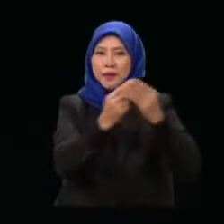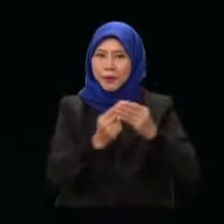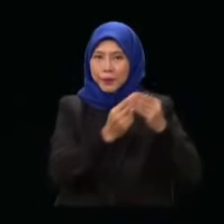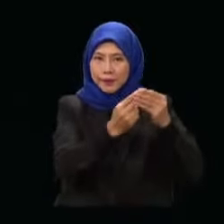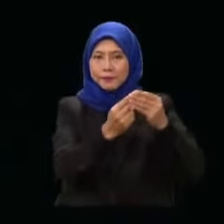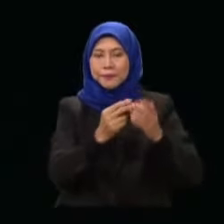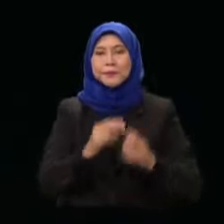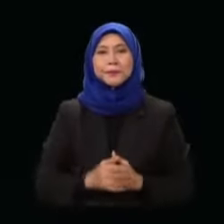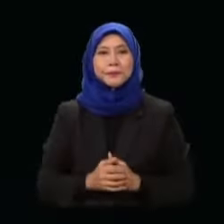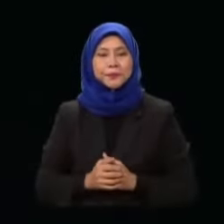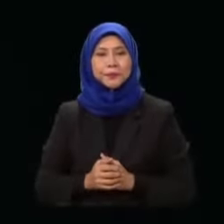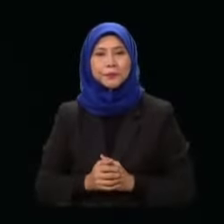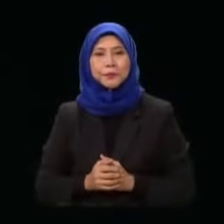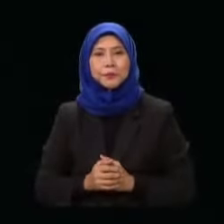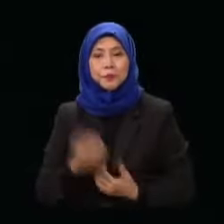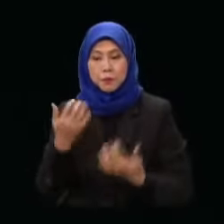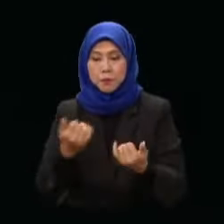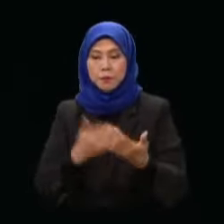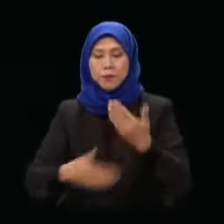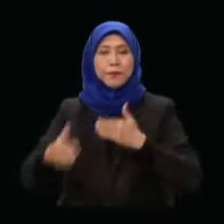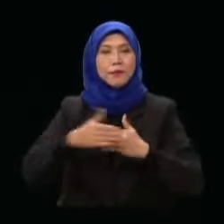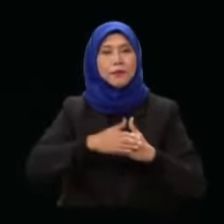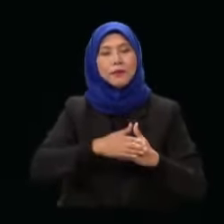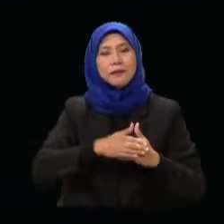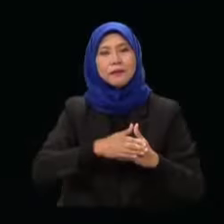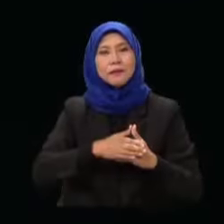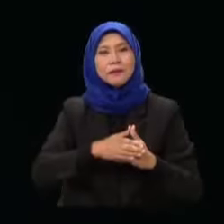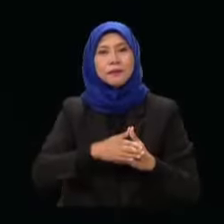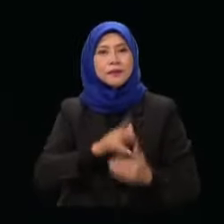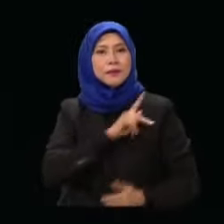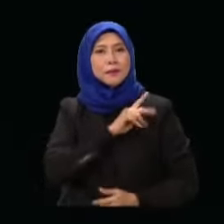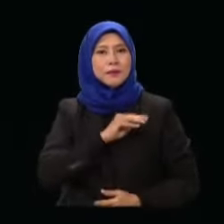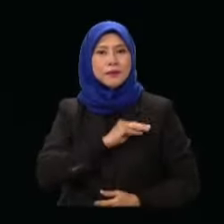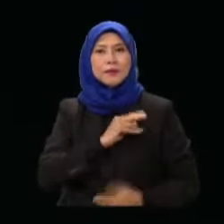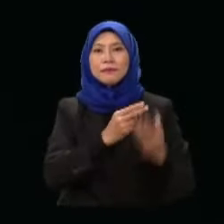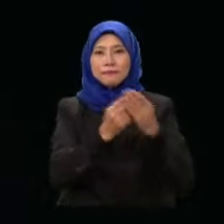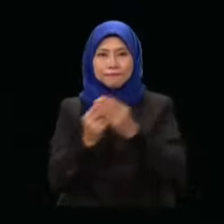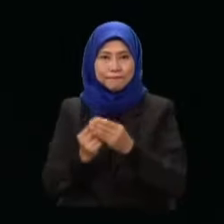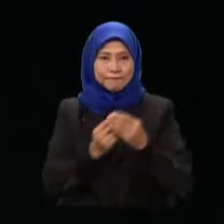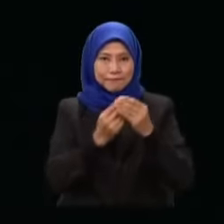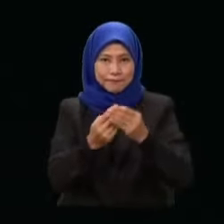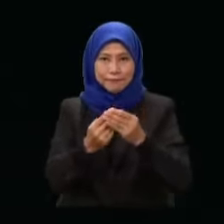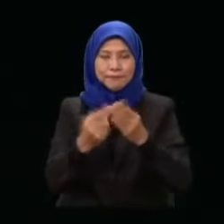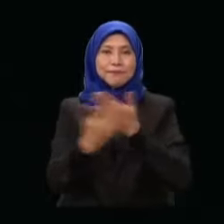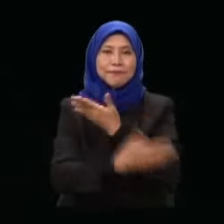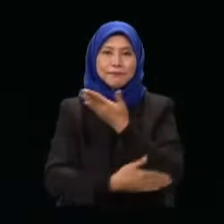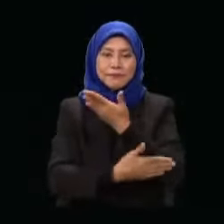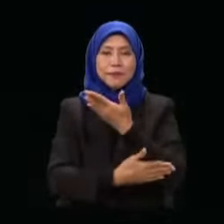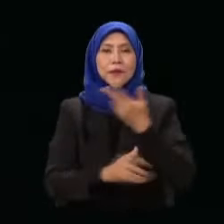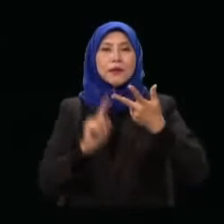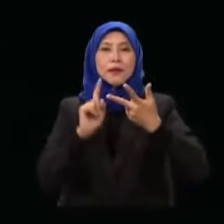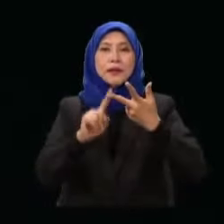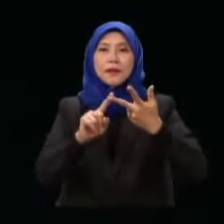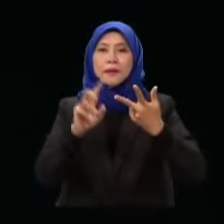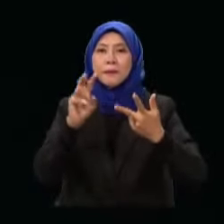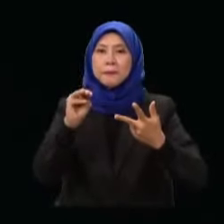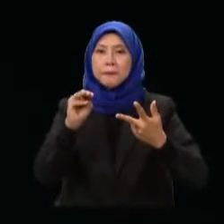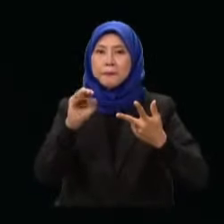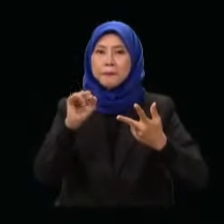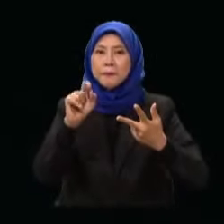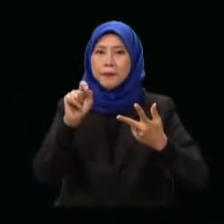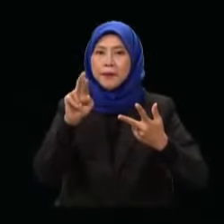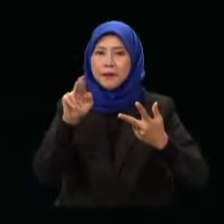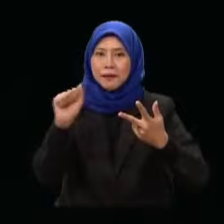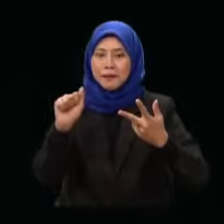rumah nak ajak tempat kaki kedani dikembalikan kepada kemudian perpaduan Nda yang ketiga ialah Mitra eh